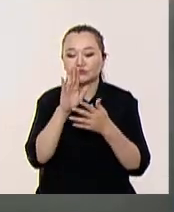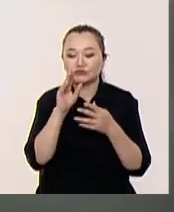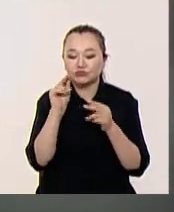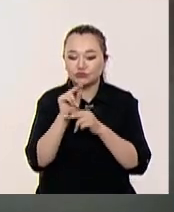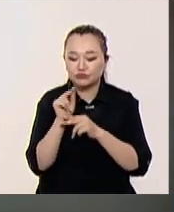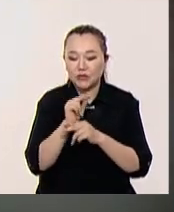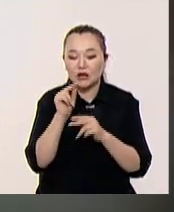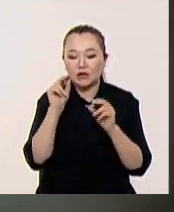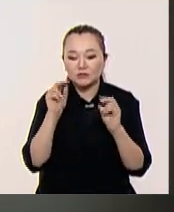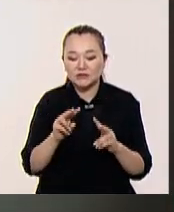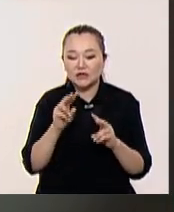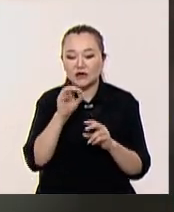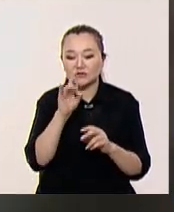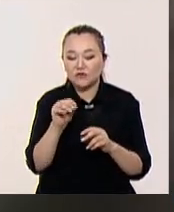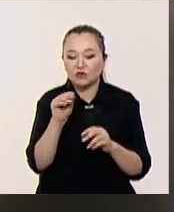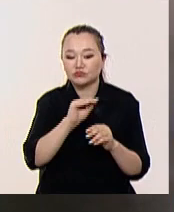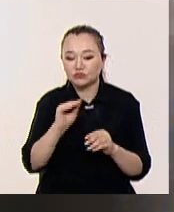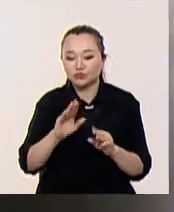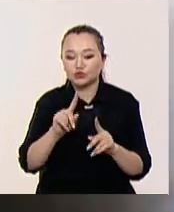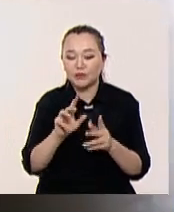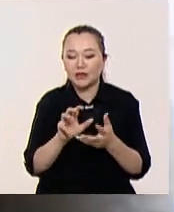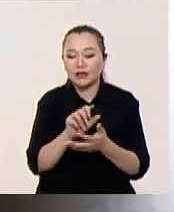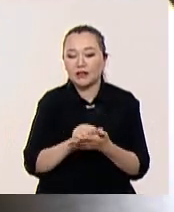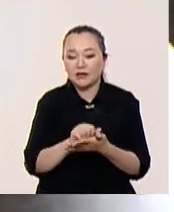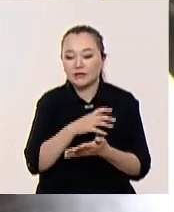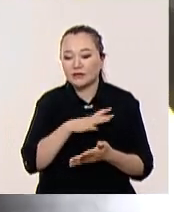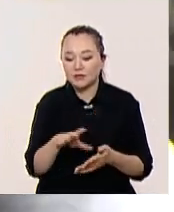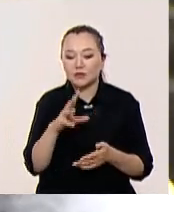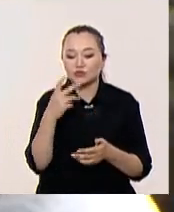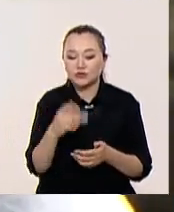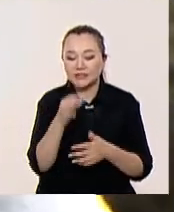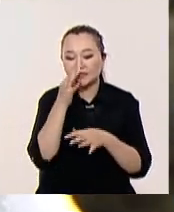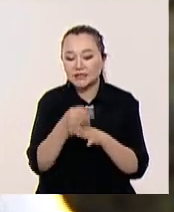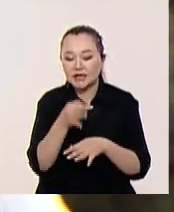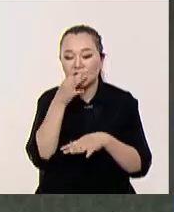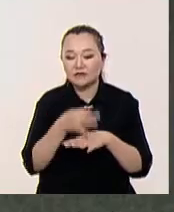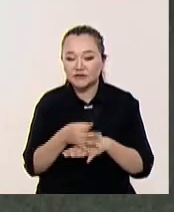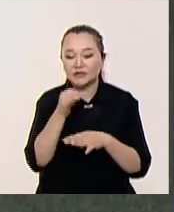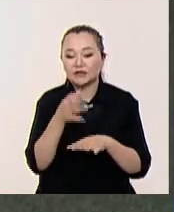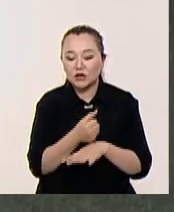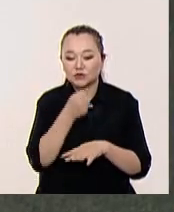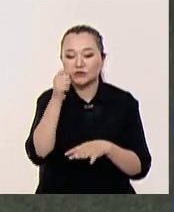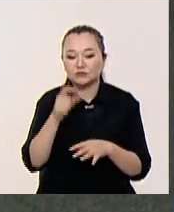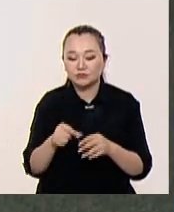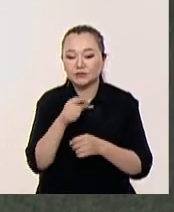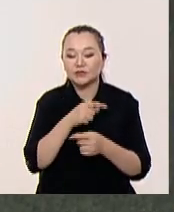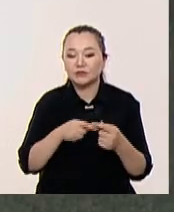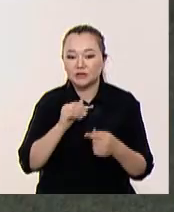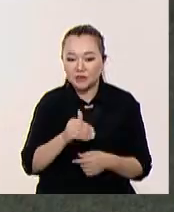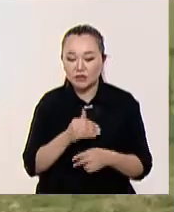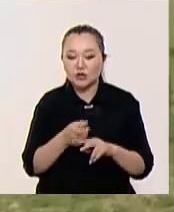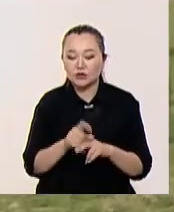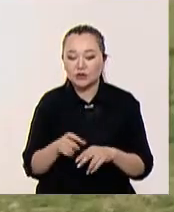и покроет специальным раствором чтобы она не разрушалась кстати в музей отметили ответственности находчивость предпринимателя который